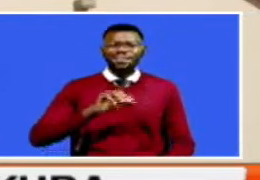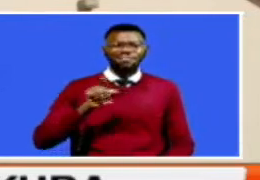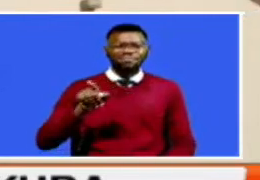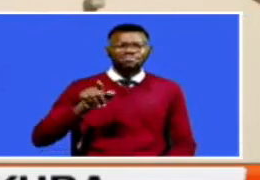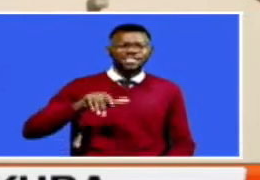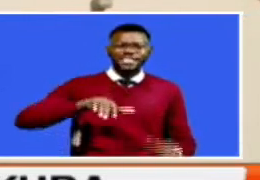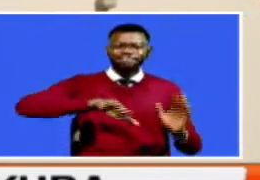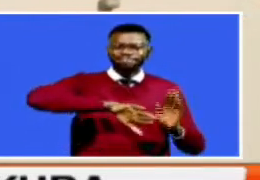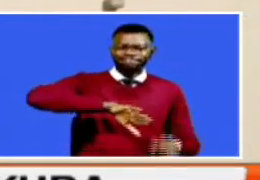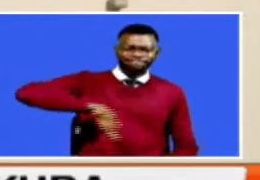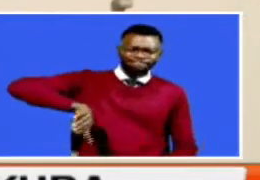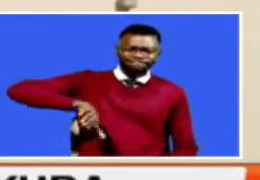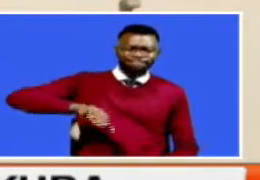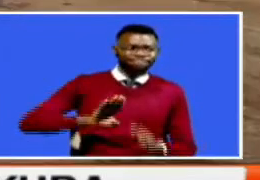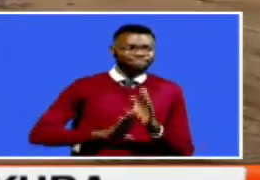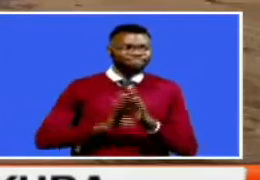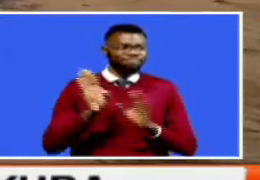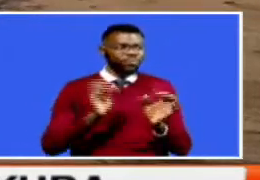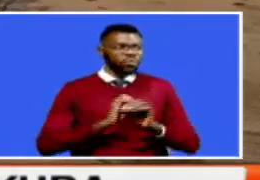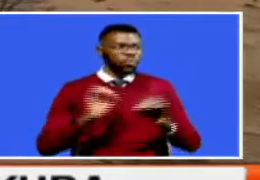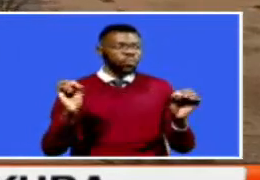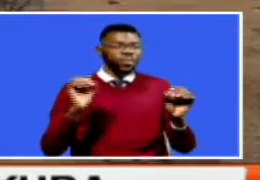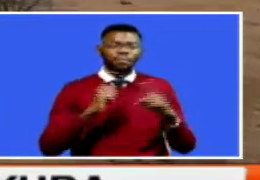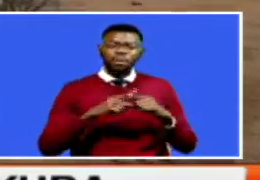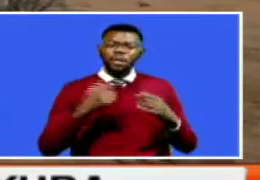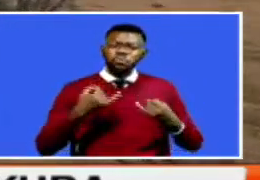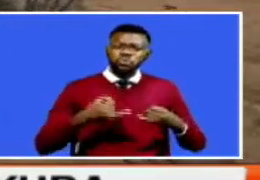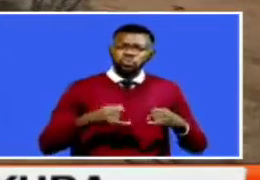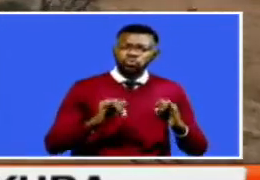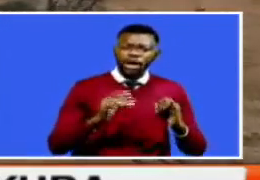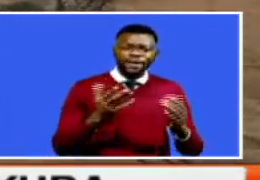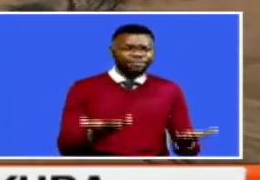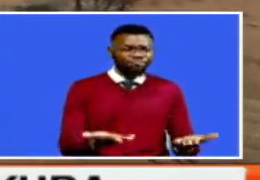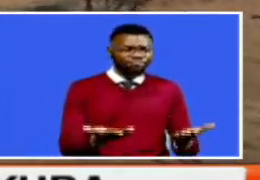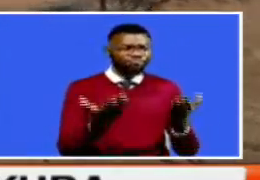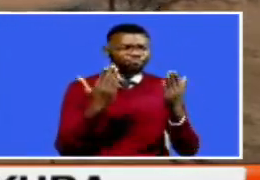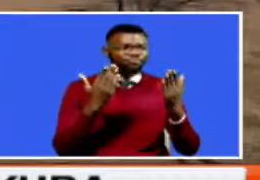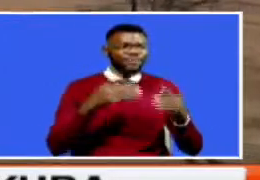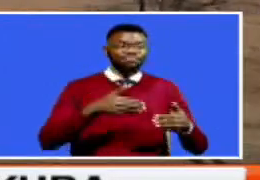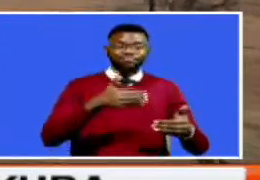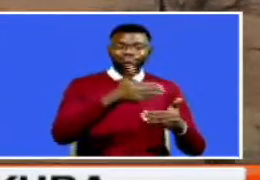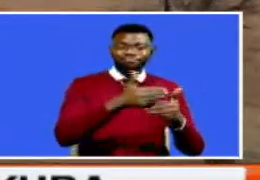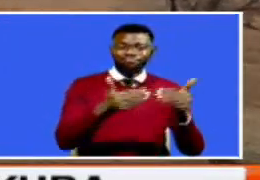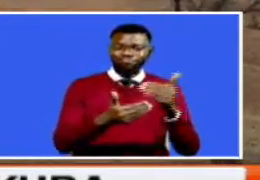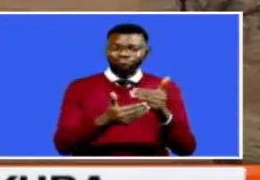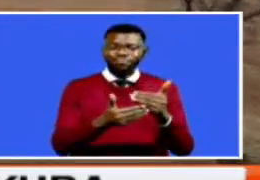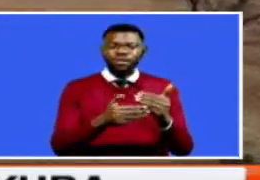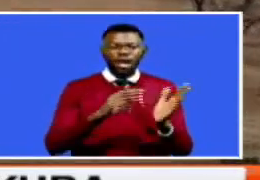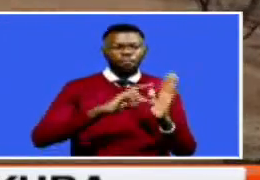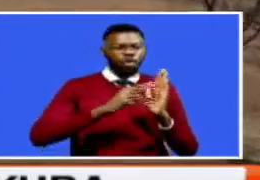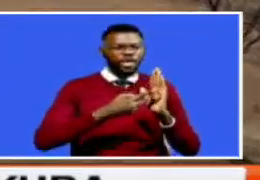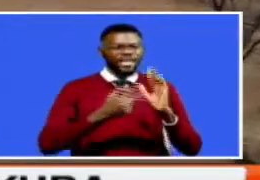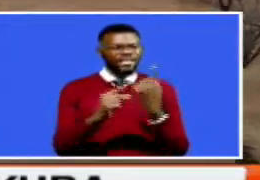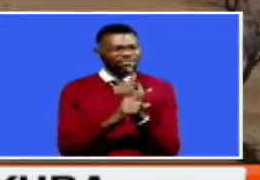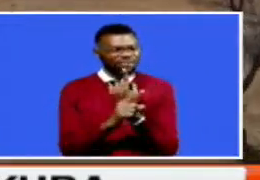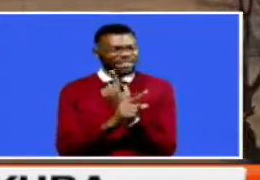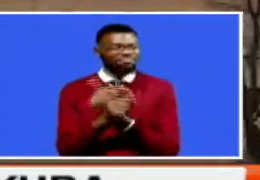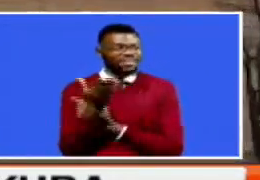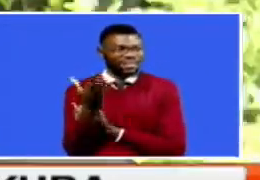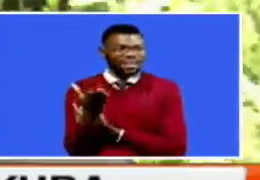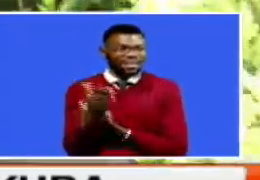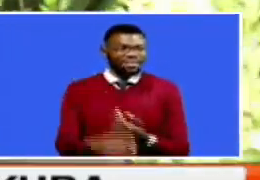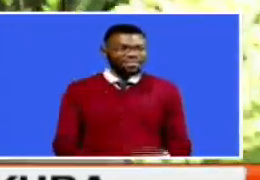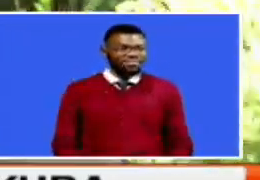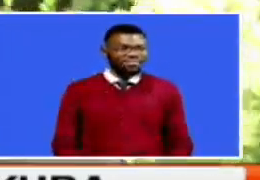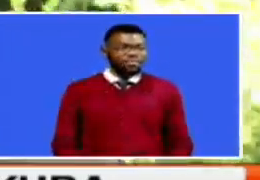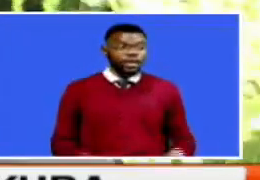kimaendeleo, japo anasadiki kuwa kumekuwepo juhudi za kujaribu kuimarisha miundo msingi kwenye eneo hilo. The British did not care so